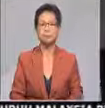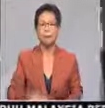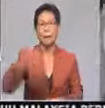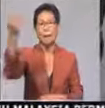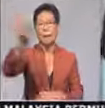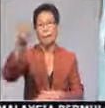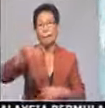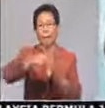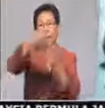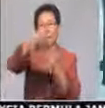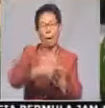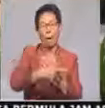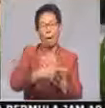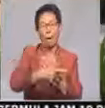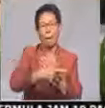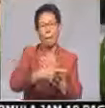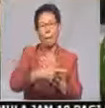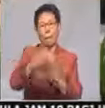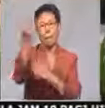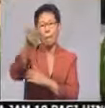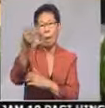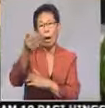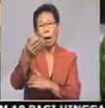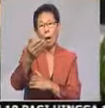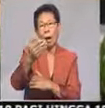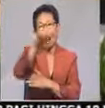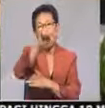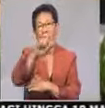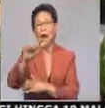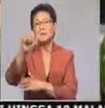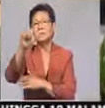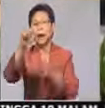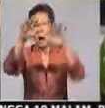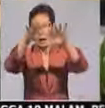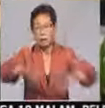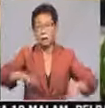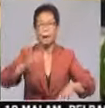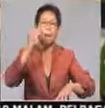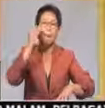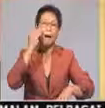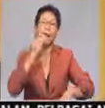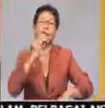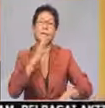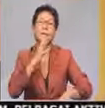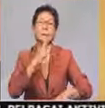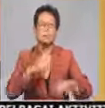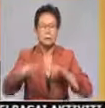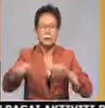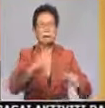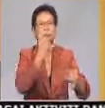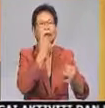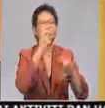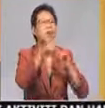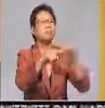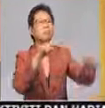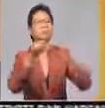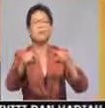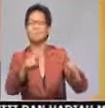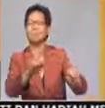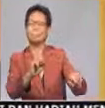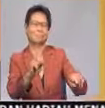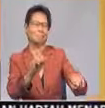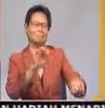Berucap pada program Multaka Ulama Asia Tenggara 2019, Tun Dr. Mahathir berkata, tindakan menyalahkan orang lain tidak